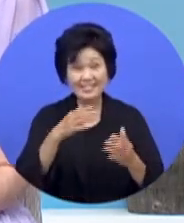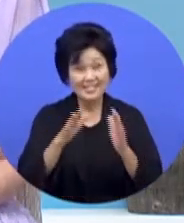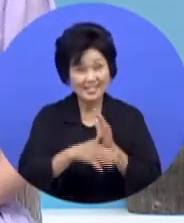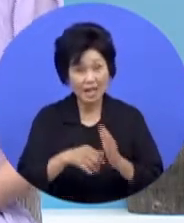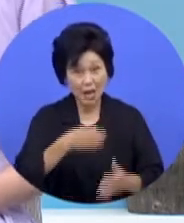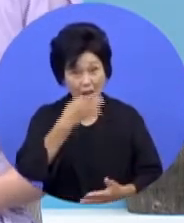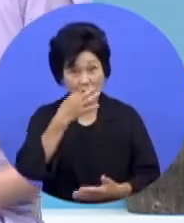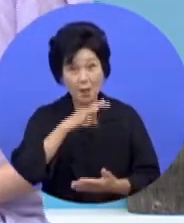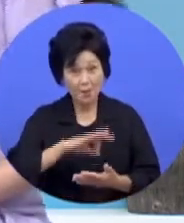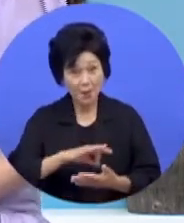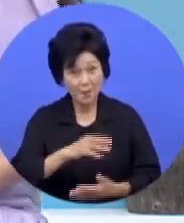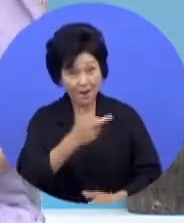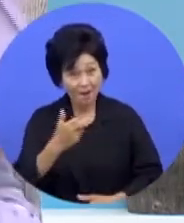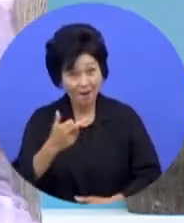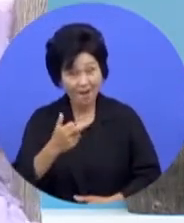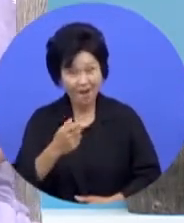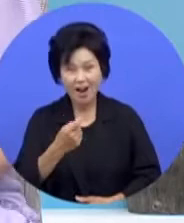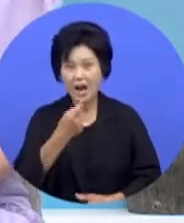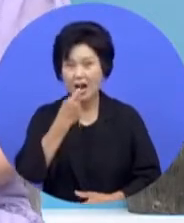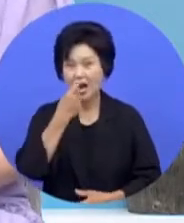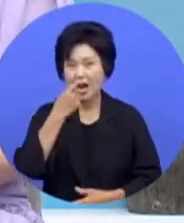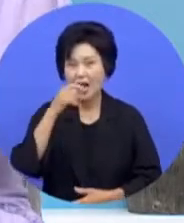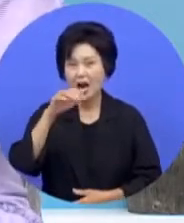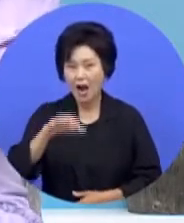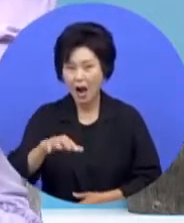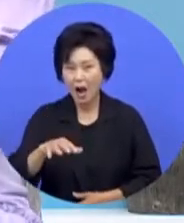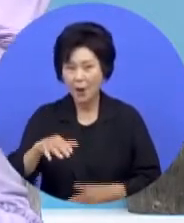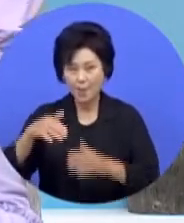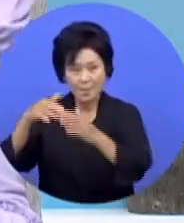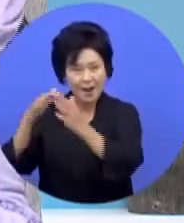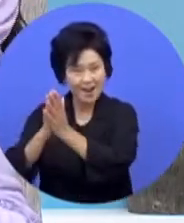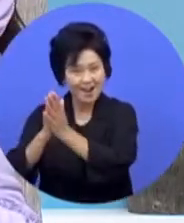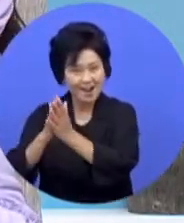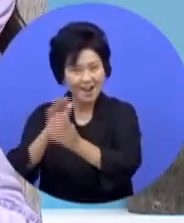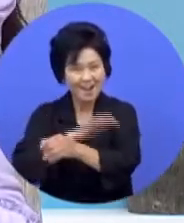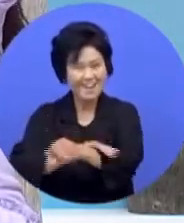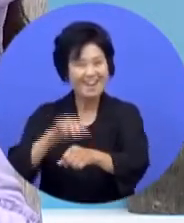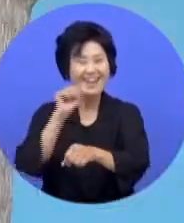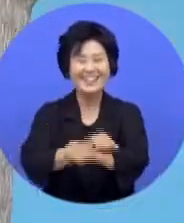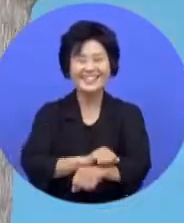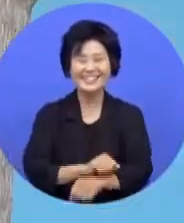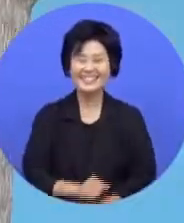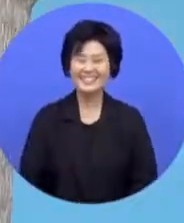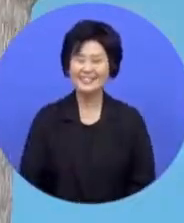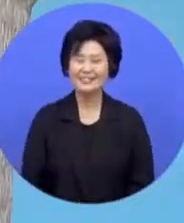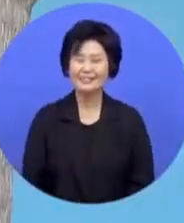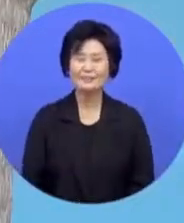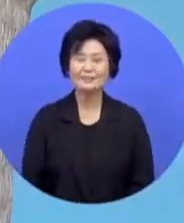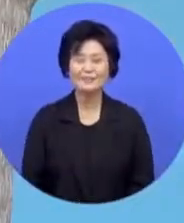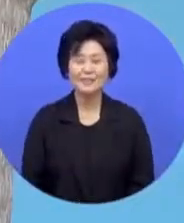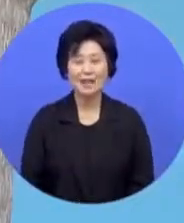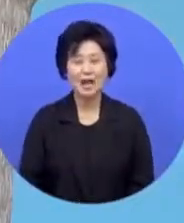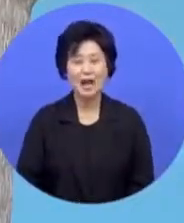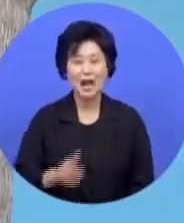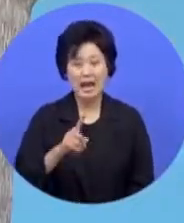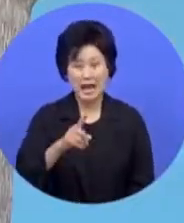그럼. 아니 그 큰 저기 뭐지? 그 아이 어떻게 보면은 한 아이를 어떻게 보면